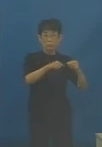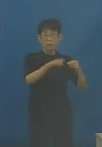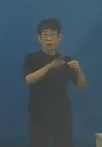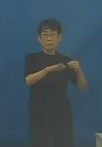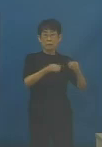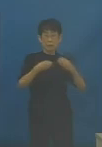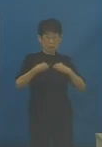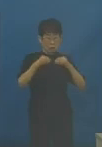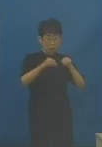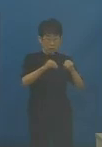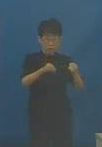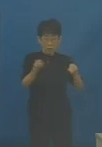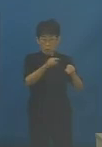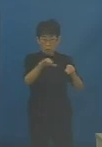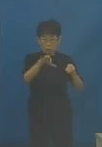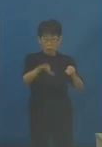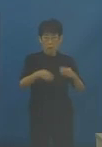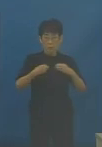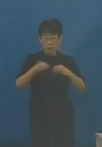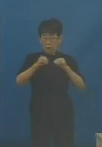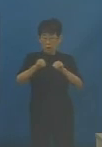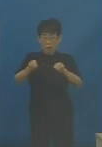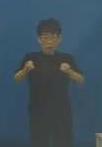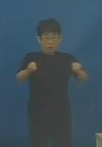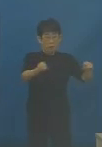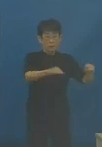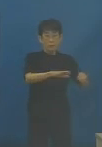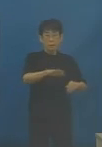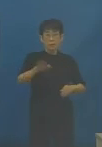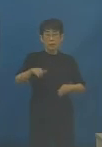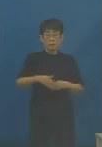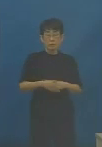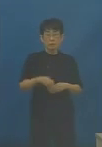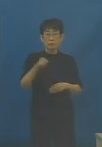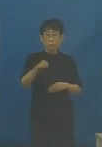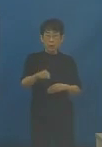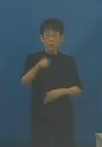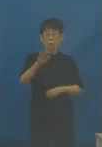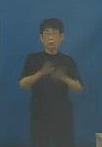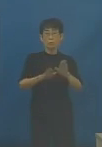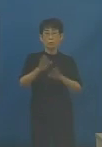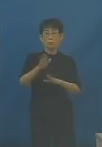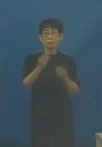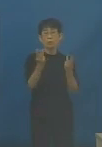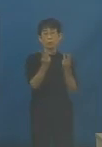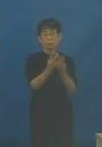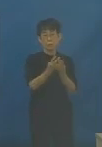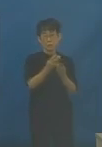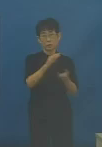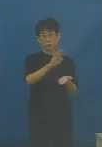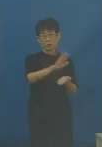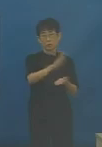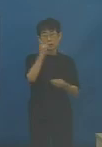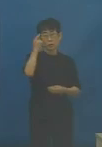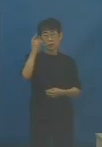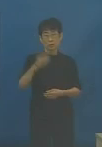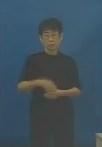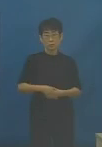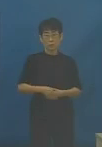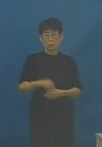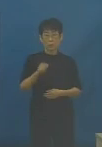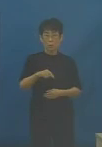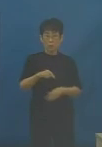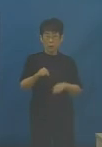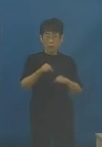こでも入り込んできていると。でそれがやはりこうした状況を生んでまして、 BA.5 のおそらく特徴ではない